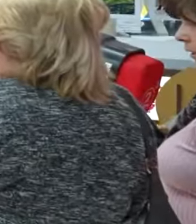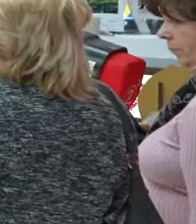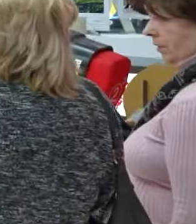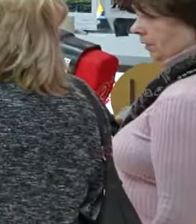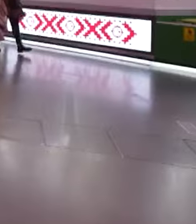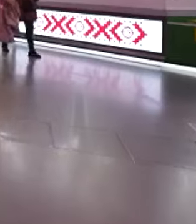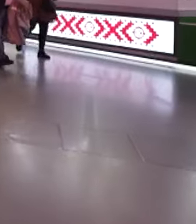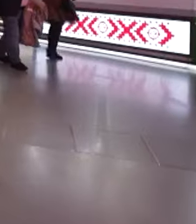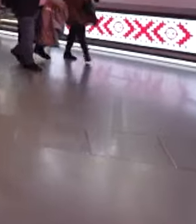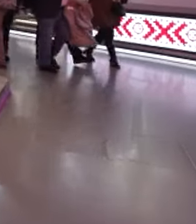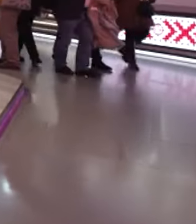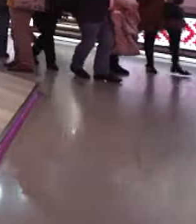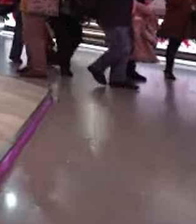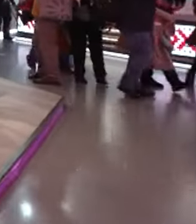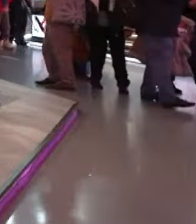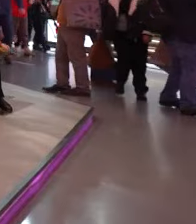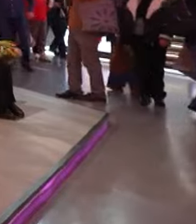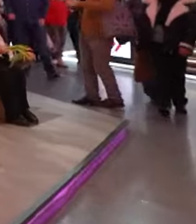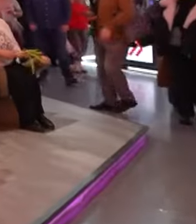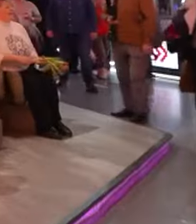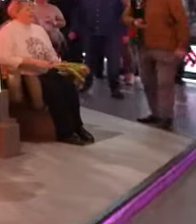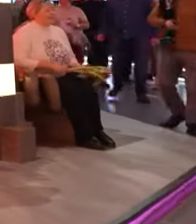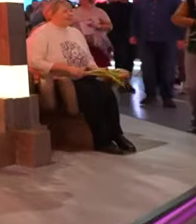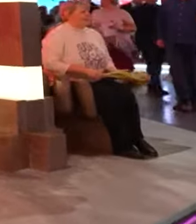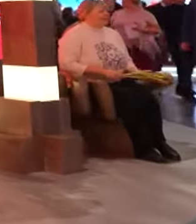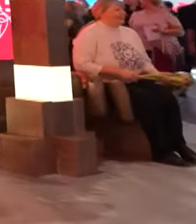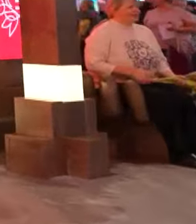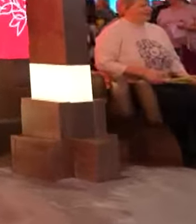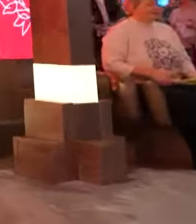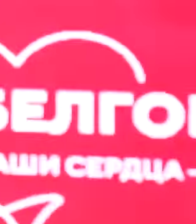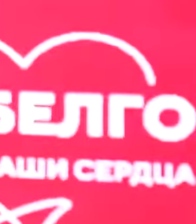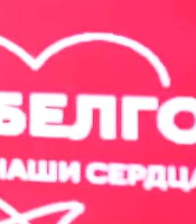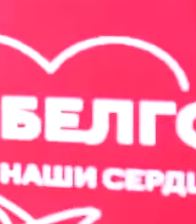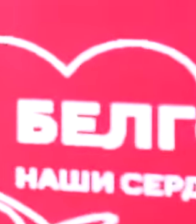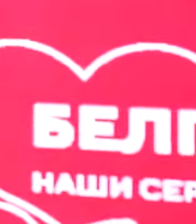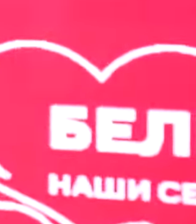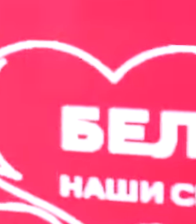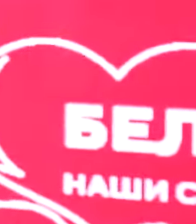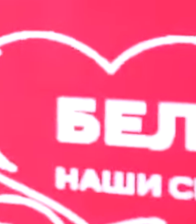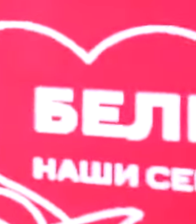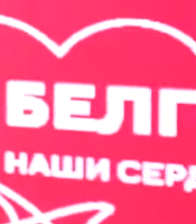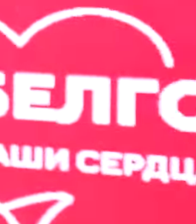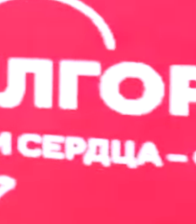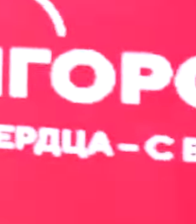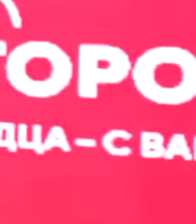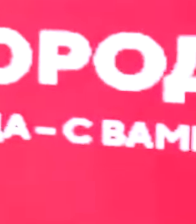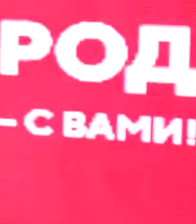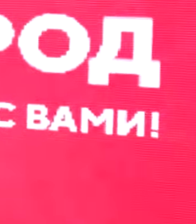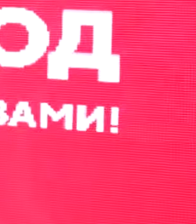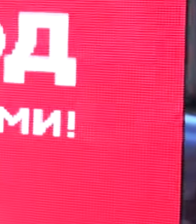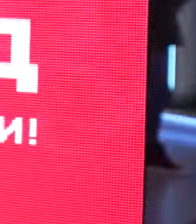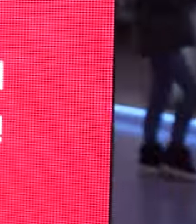стендах выставки «Россия» и даже на Останкинской башне появились такие важные для каждого жителя столицы региона слова.